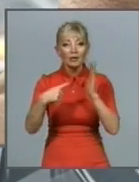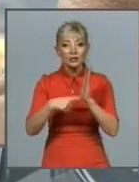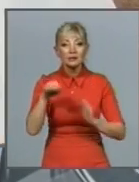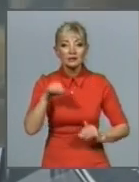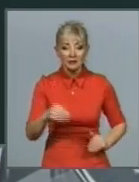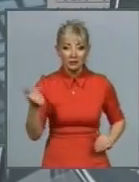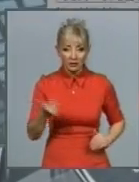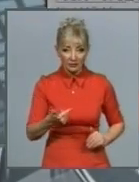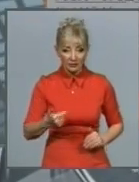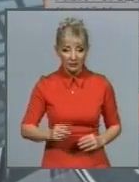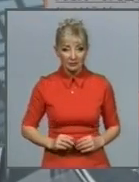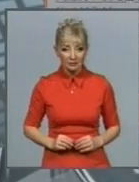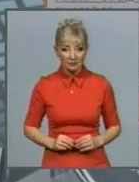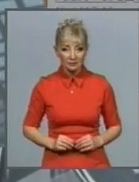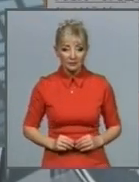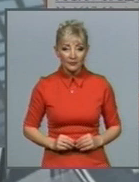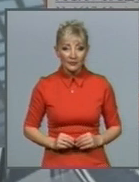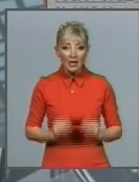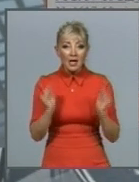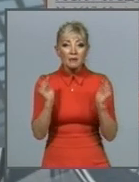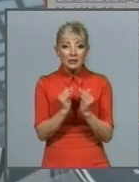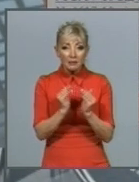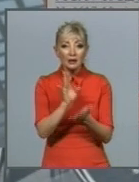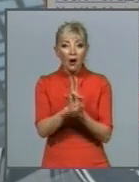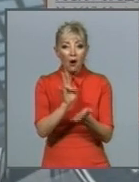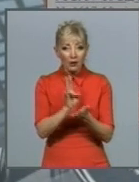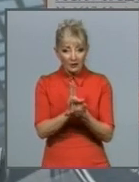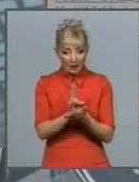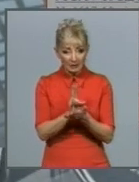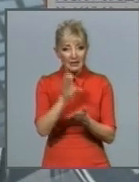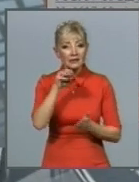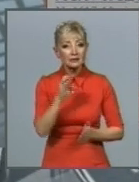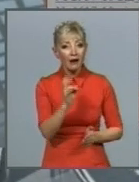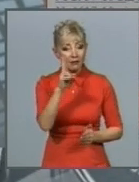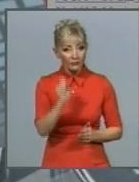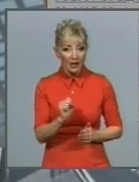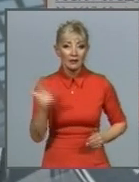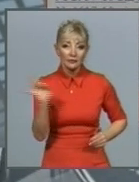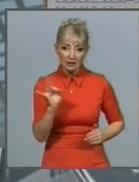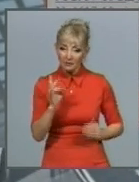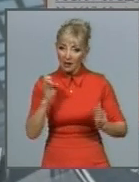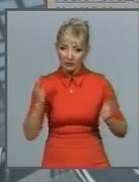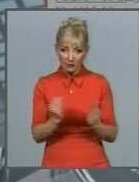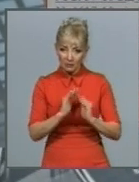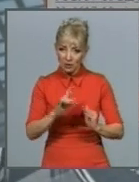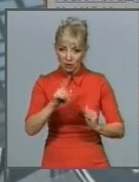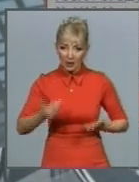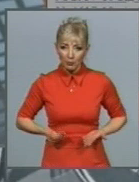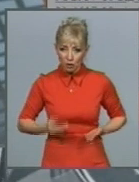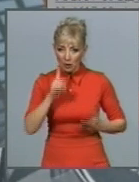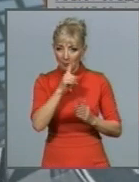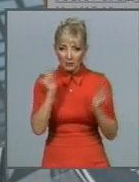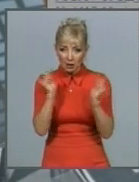тисяч гривень. Мінімальний посадовий оклад, тарифна ставка, встановлюється у розмірі не меншому за прожитковий